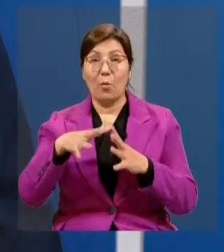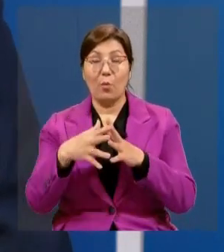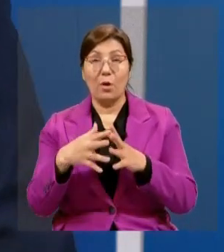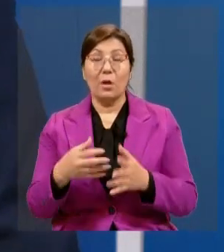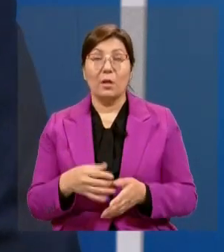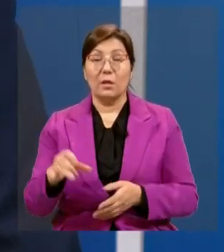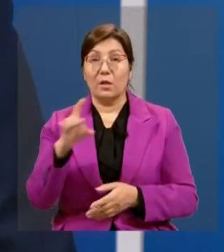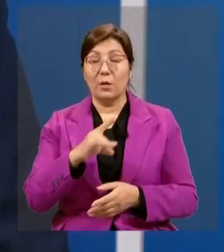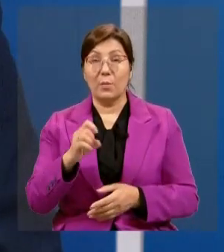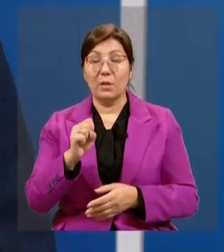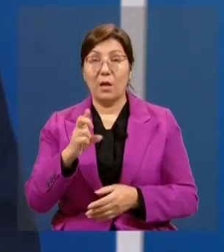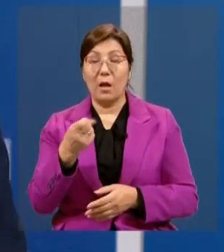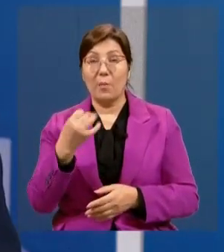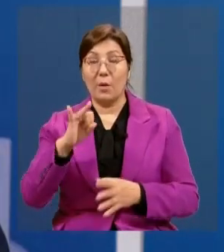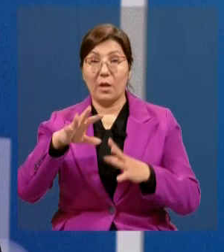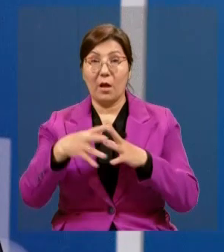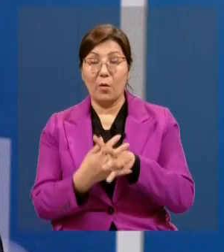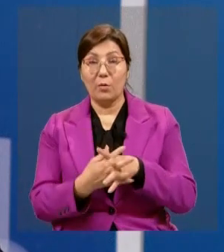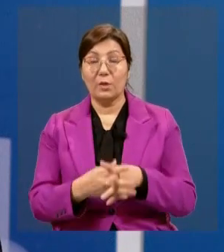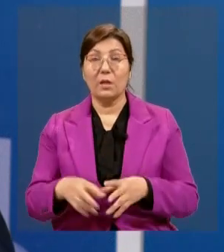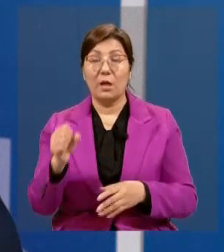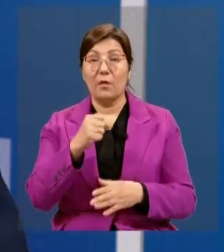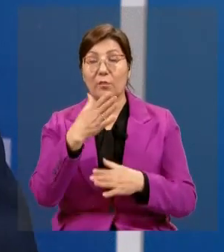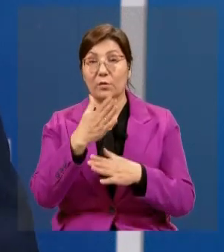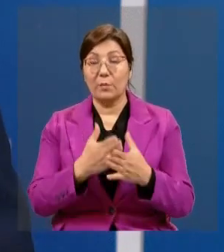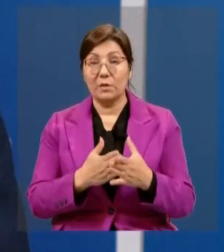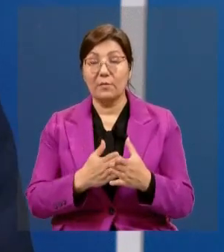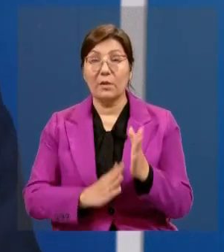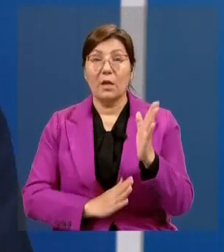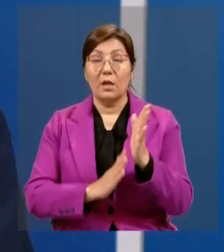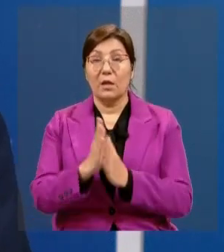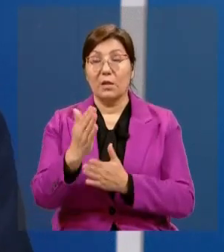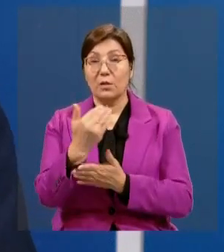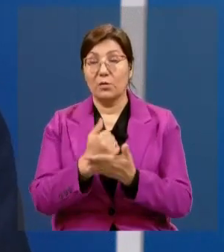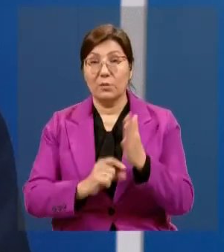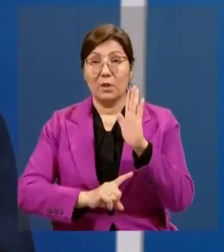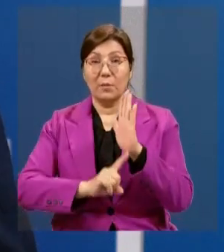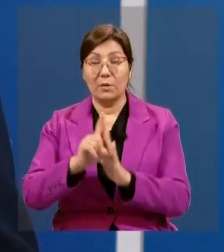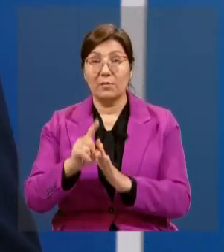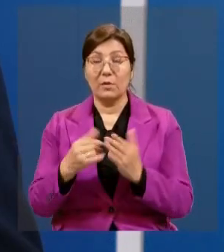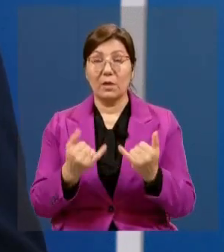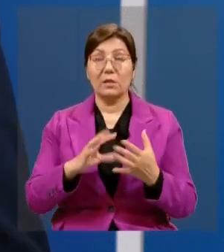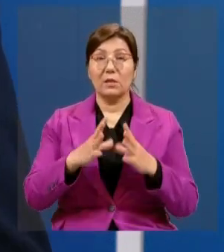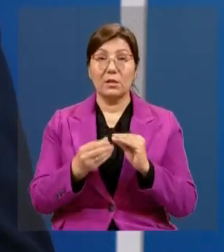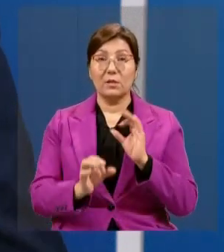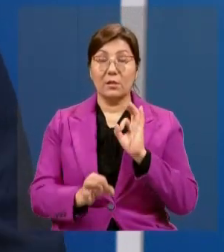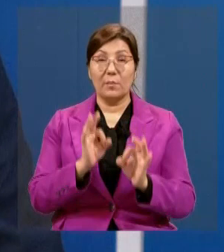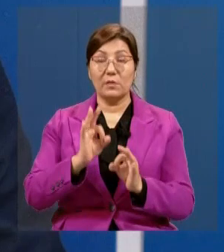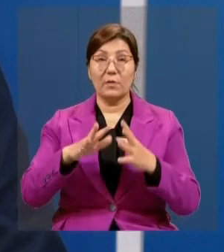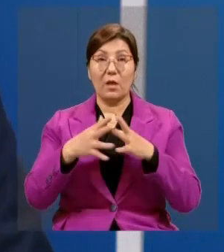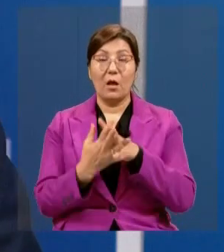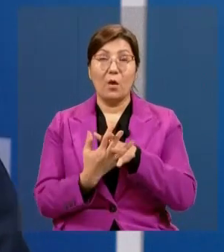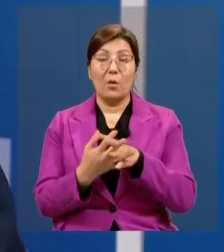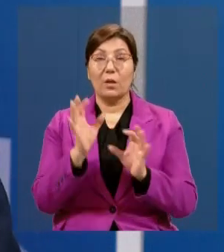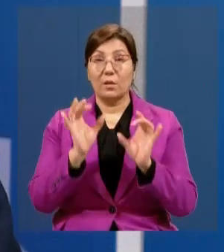округінде жергілікті шаруалардың бірі тамыз айының ортасында егін жинау жұмыстарын бастап кетті. Әзірге нәтиже жаман емес. Ауа райы